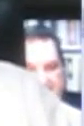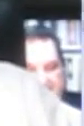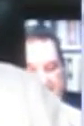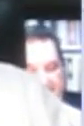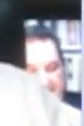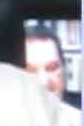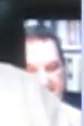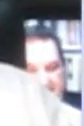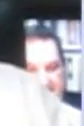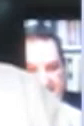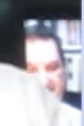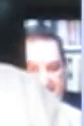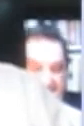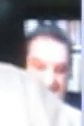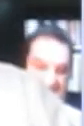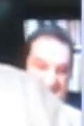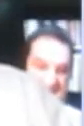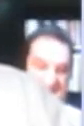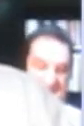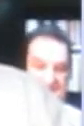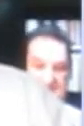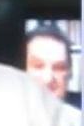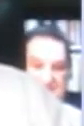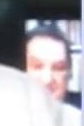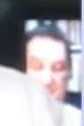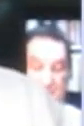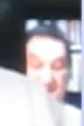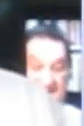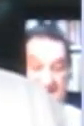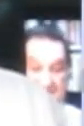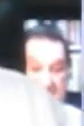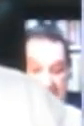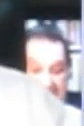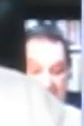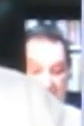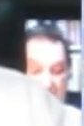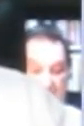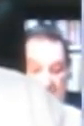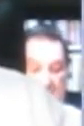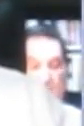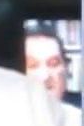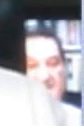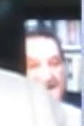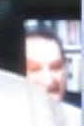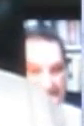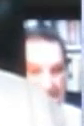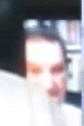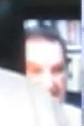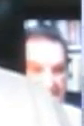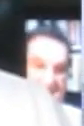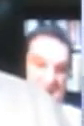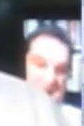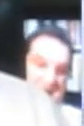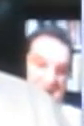ναι, πάρει διαταγή από τον Biden και πει καθίστε στα αυγά σας, θα σας δώσω τα F-16. Ναι. Το θεωρώ απίθανο να μην κάνει τίποτα. Εγώ περιμένω